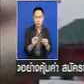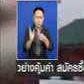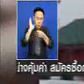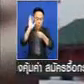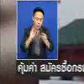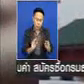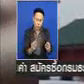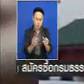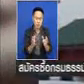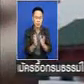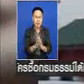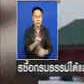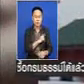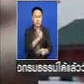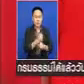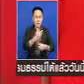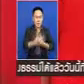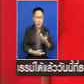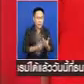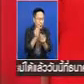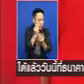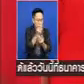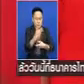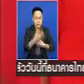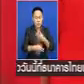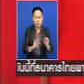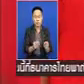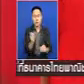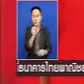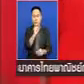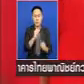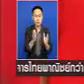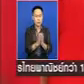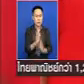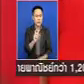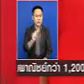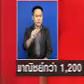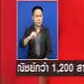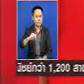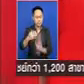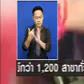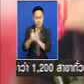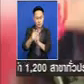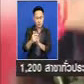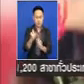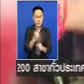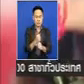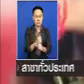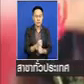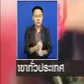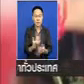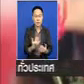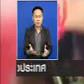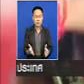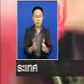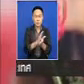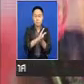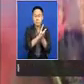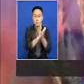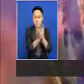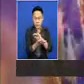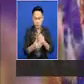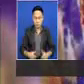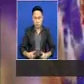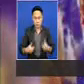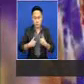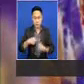คะไปรับจ้างในห้างขายยาขายครีมแล้วก็จัดรายการเพลงทั้งคลื่น AM แถวๆภาคอีสานค่ะจุดนี้จะถือว่าเป็นจุดเปลี่ยนของ